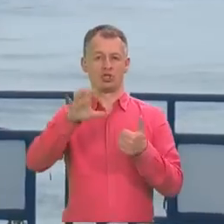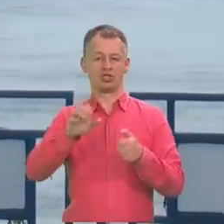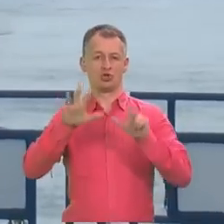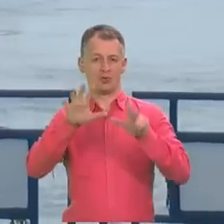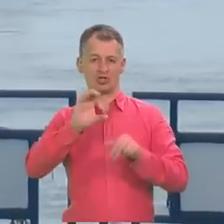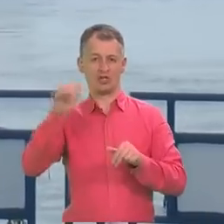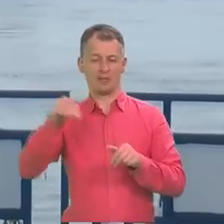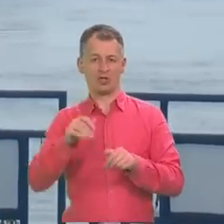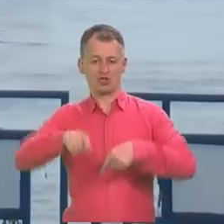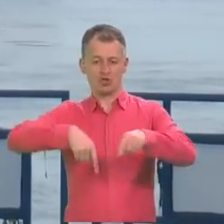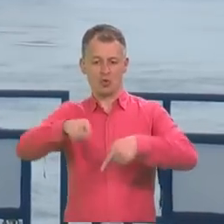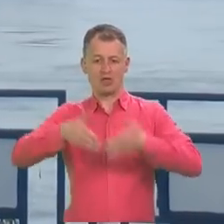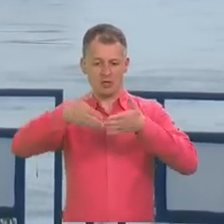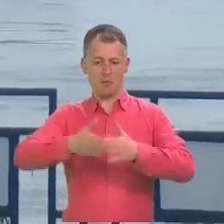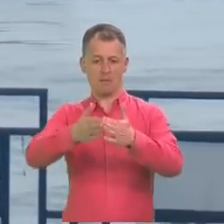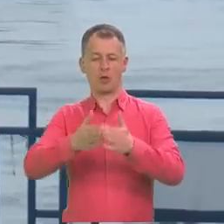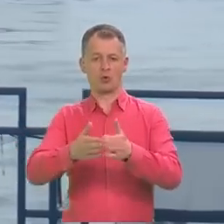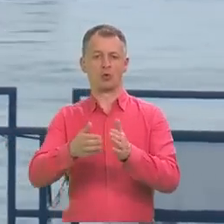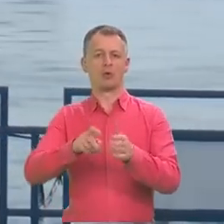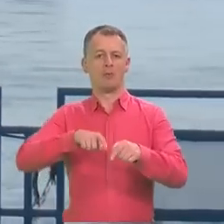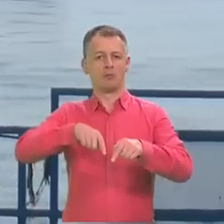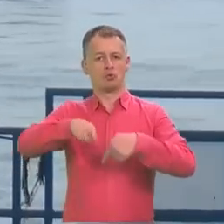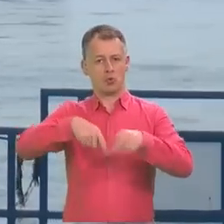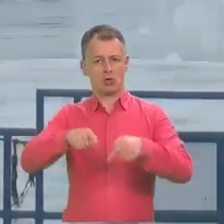circulația cu bacul se desfășoară în condiții normale.